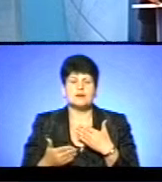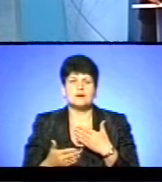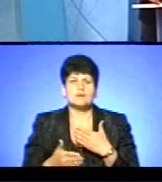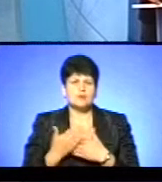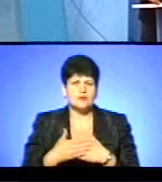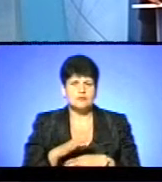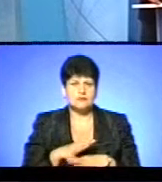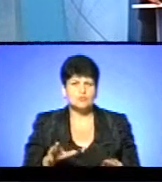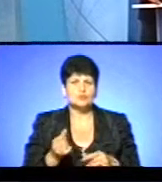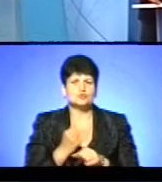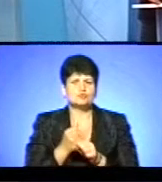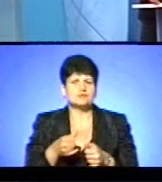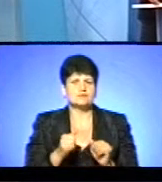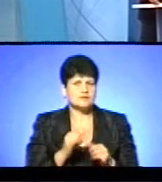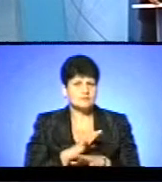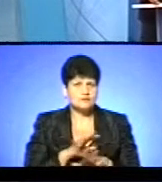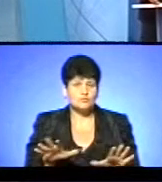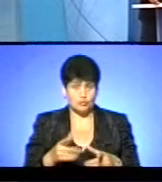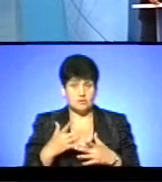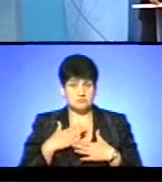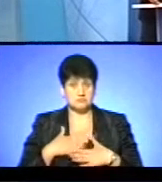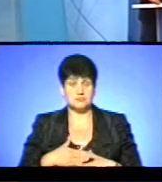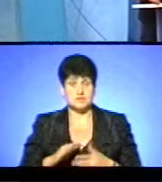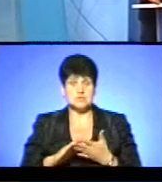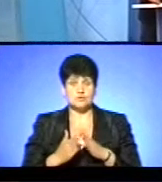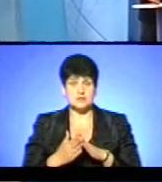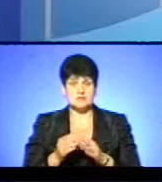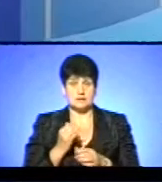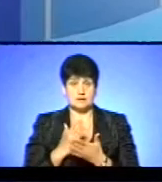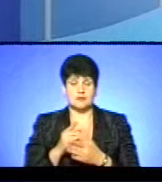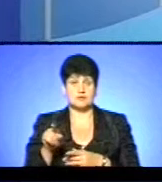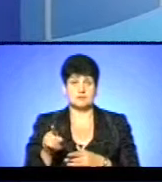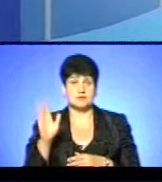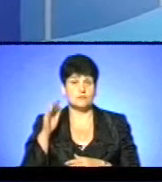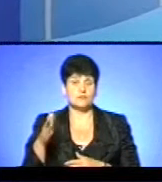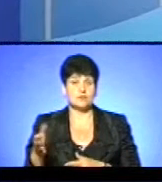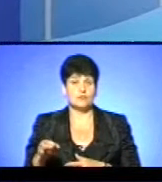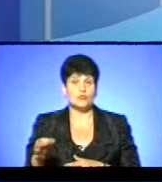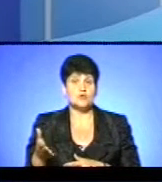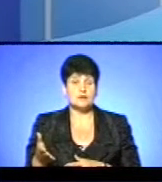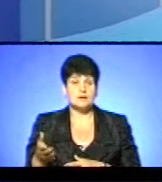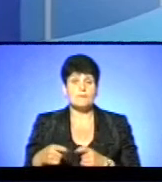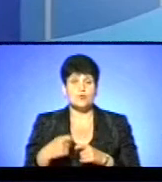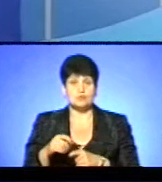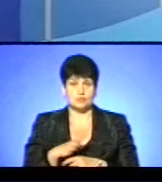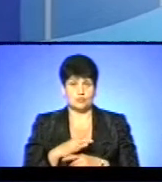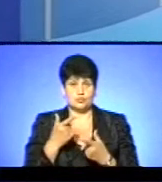вигнали. Тобто їх це влаштовує така ситуація, яка відбувається прямо там на водоймі. То порушники відбулися просто